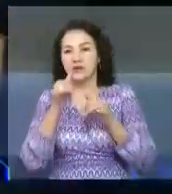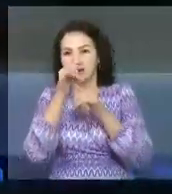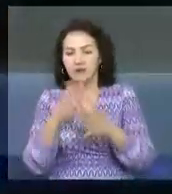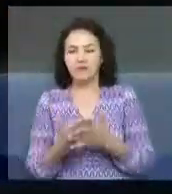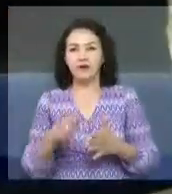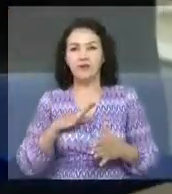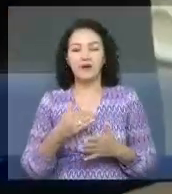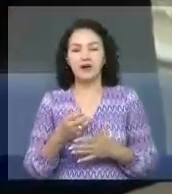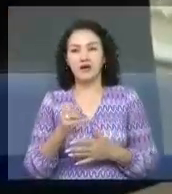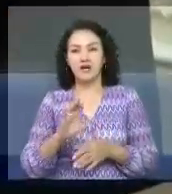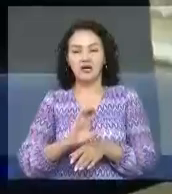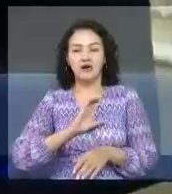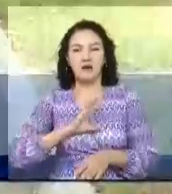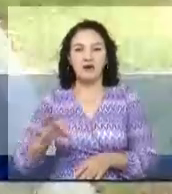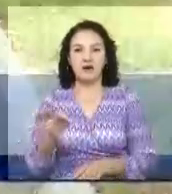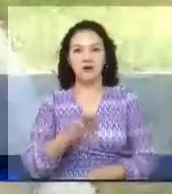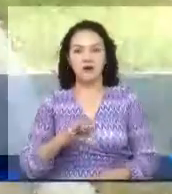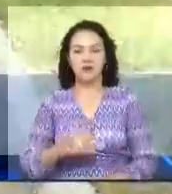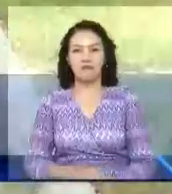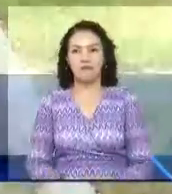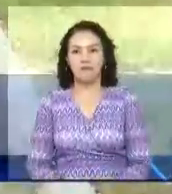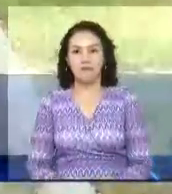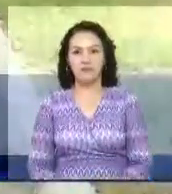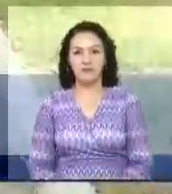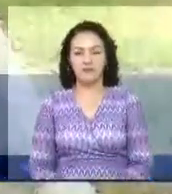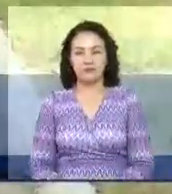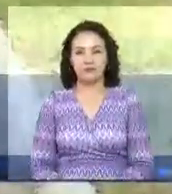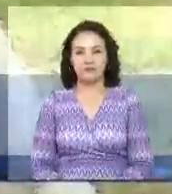могут претендовать на гранты Акима области.